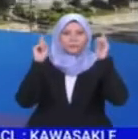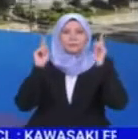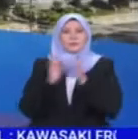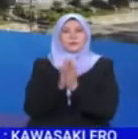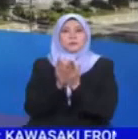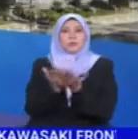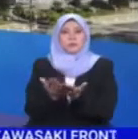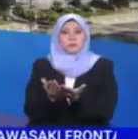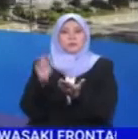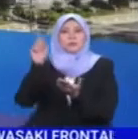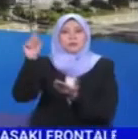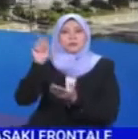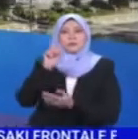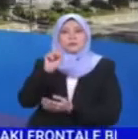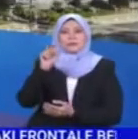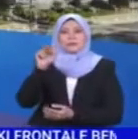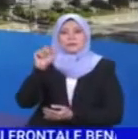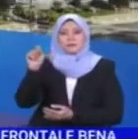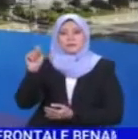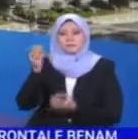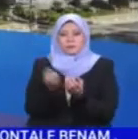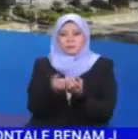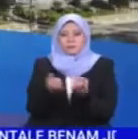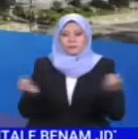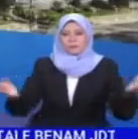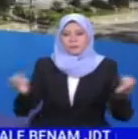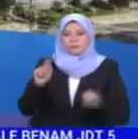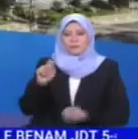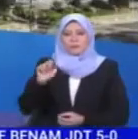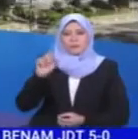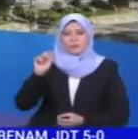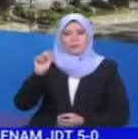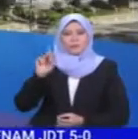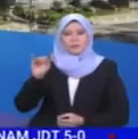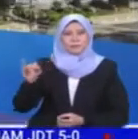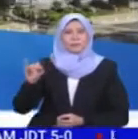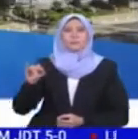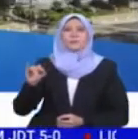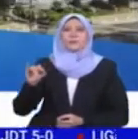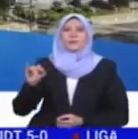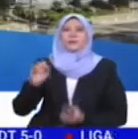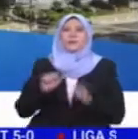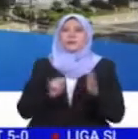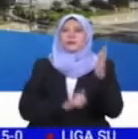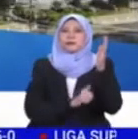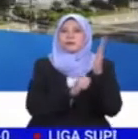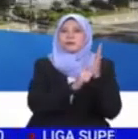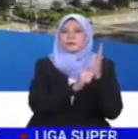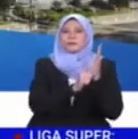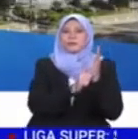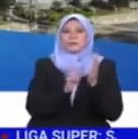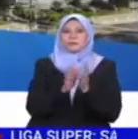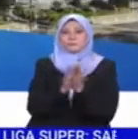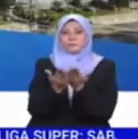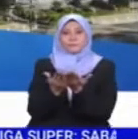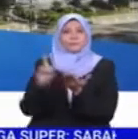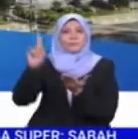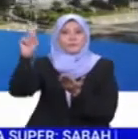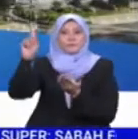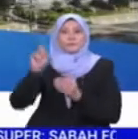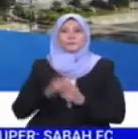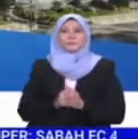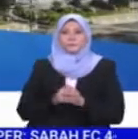Al-Quran Bersanad pada majlis convocation program talaki Al-Quran Bersanad pertama Akademi Nasrul Quran. Menurut Timbalan Mufti